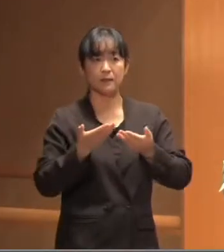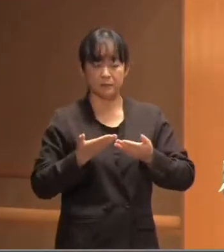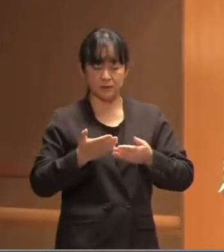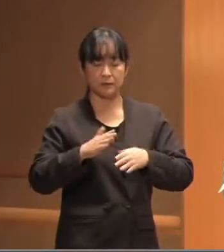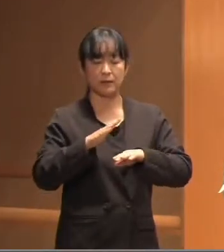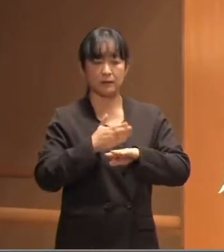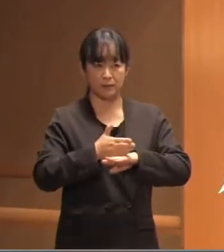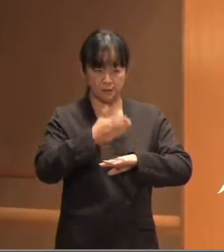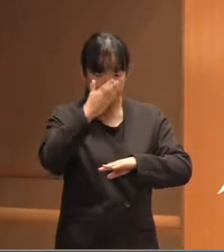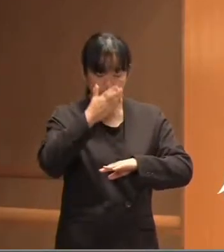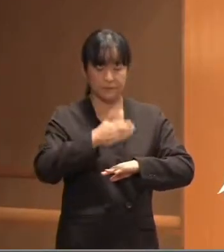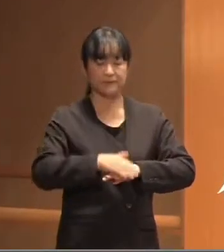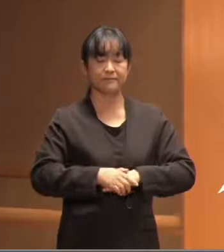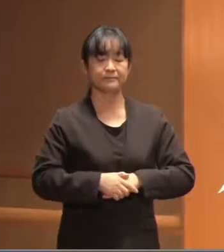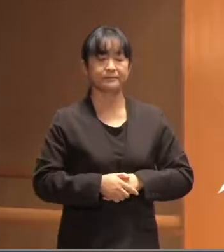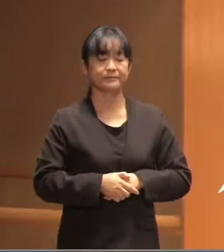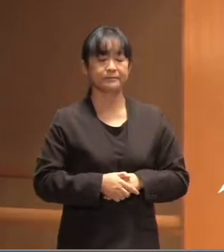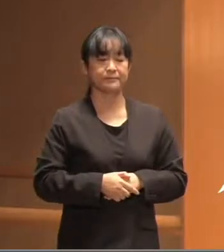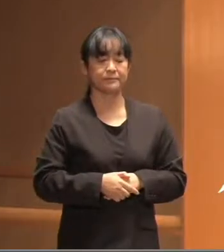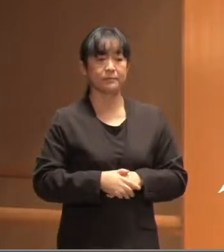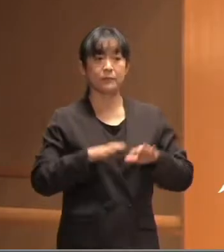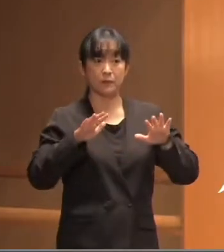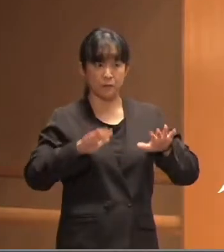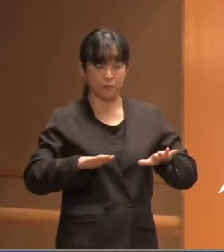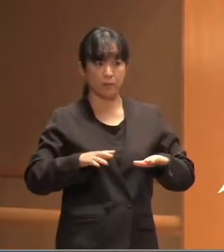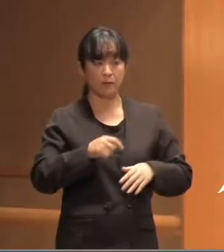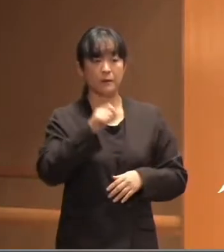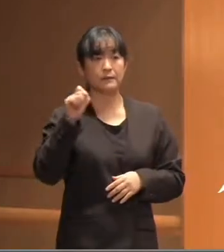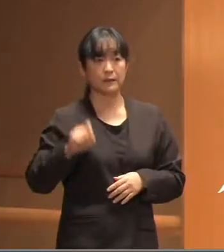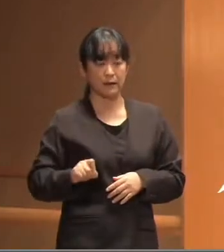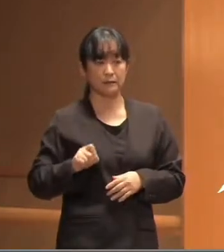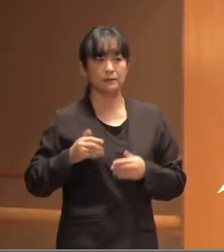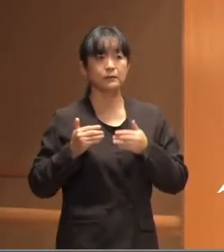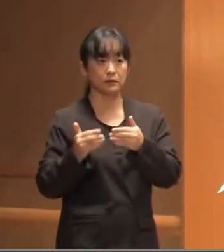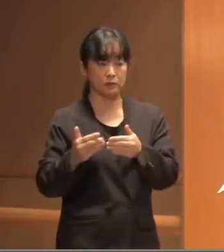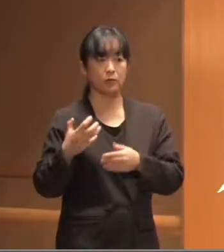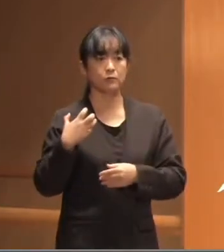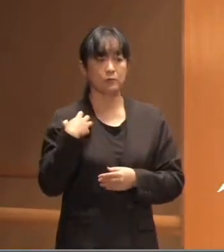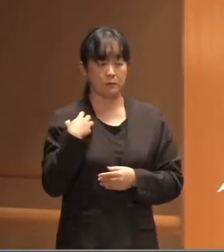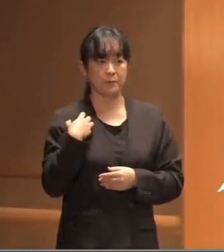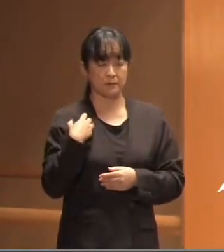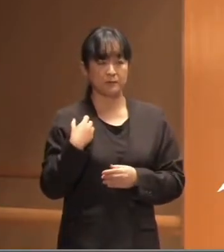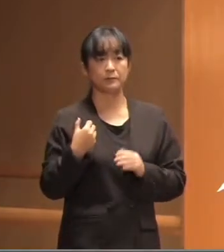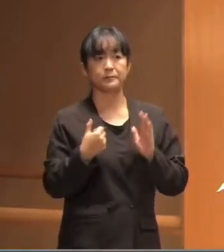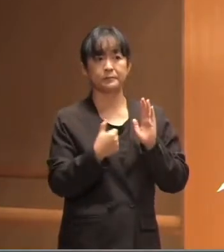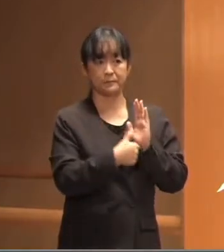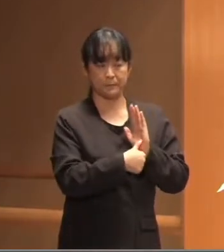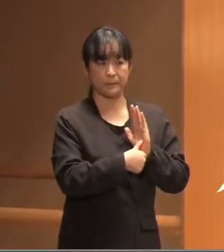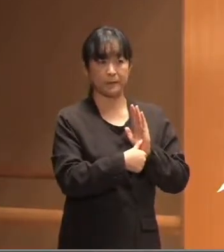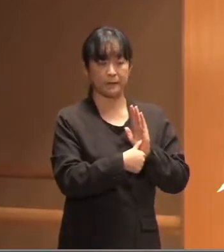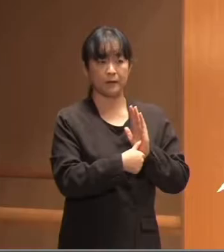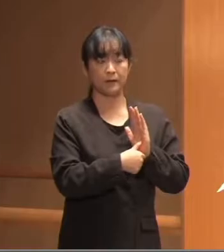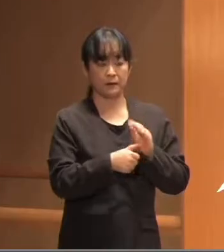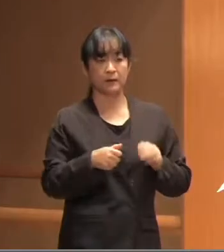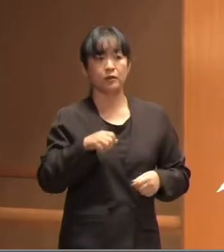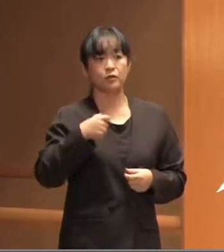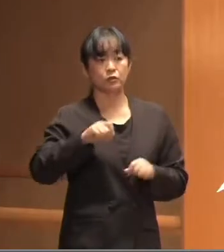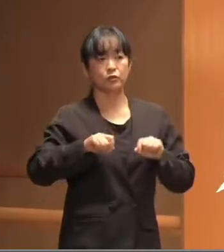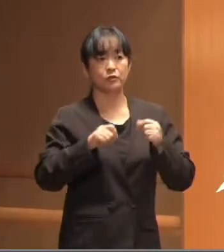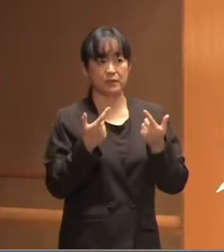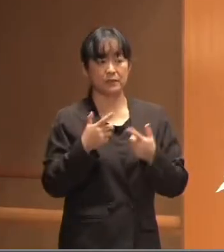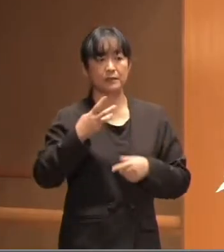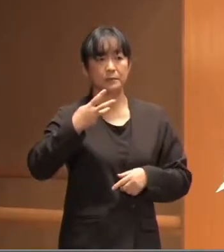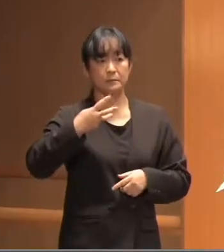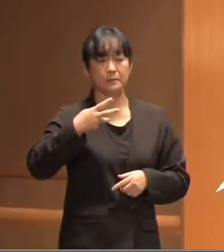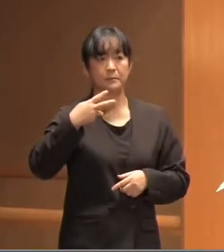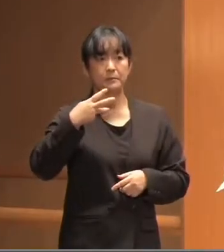ます。本日、司会進行を務めます私、フリーアナウンサーの鈴木真希と